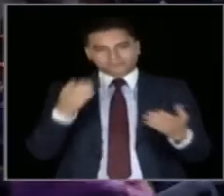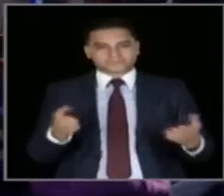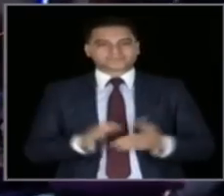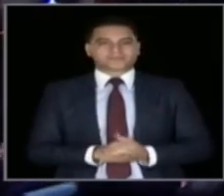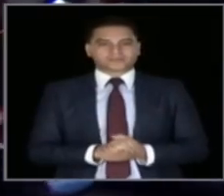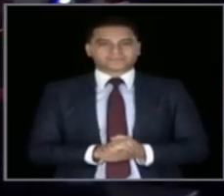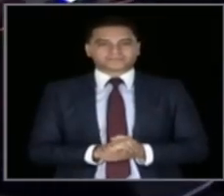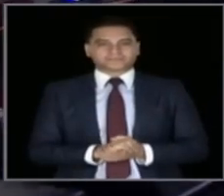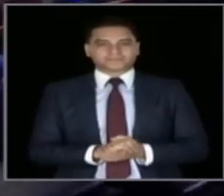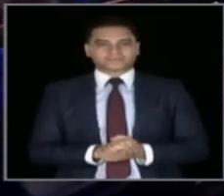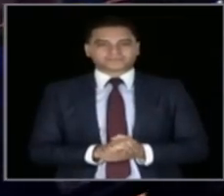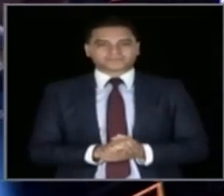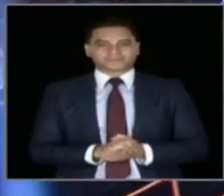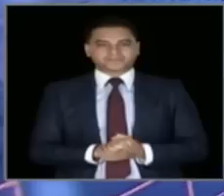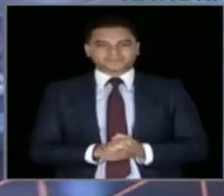والعباقرة.